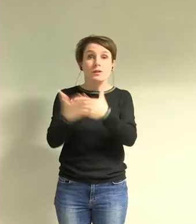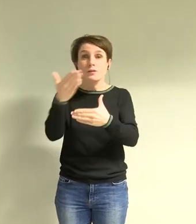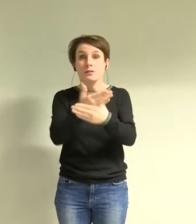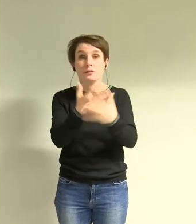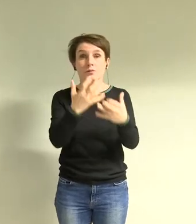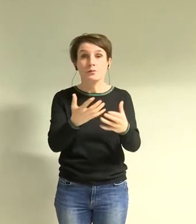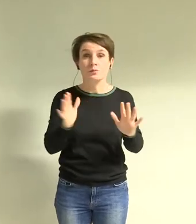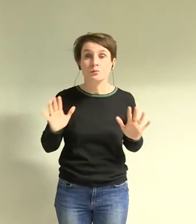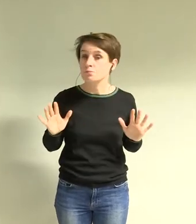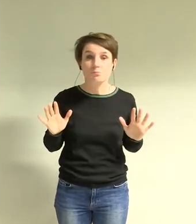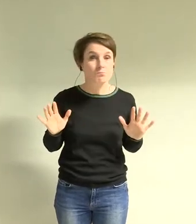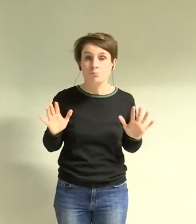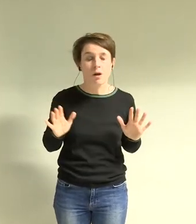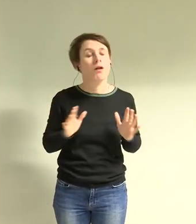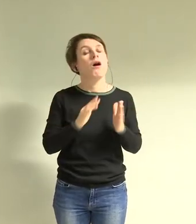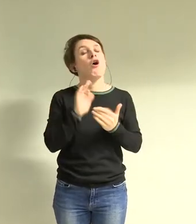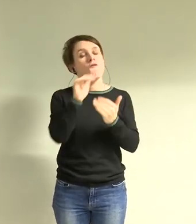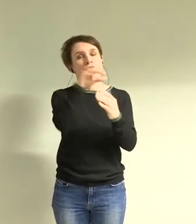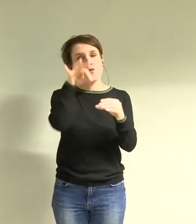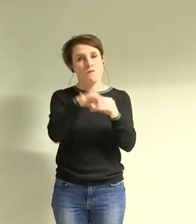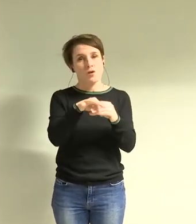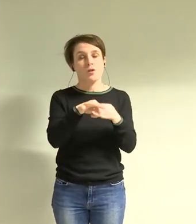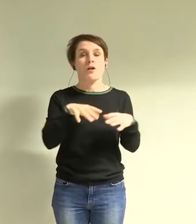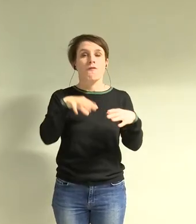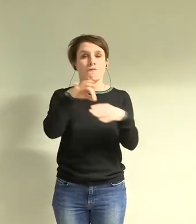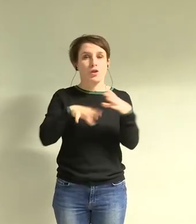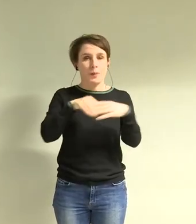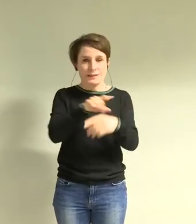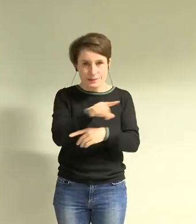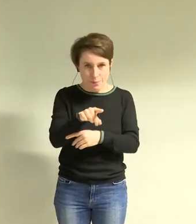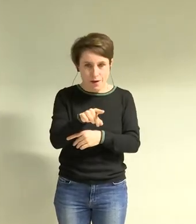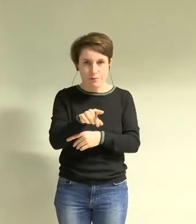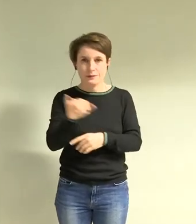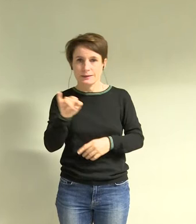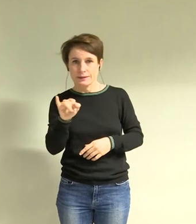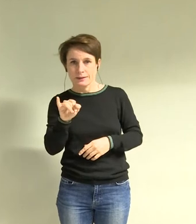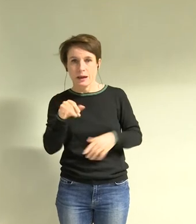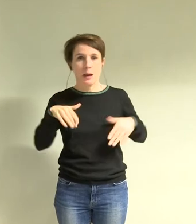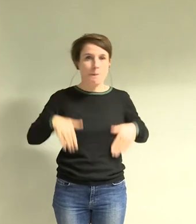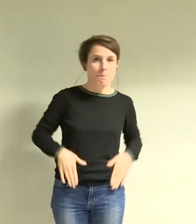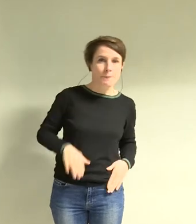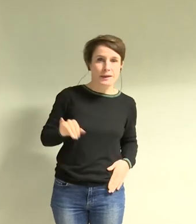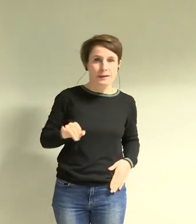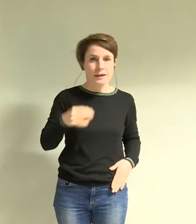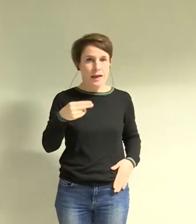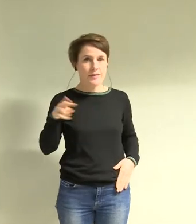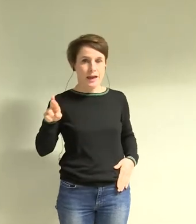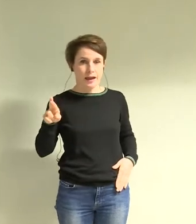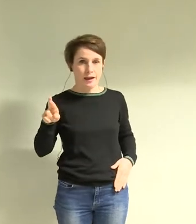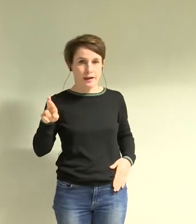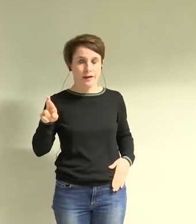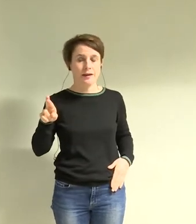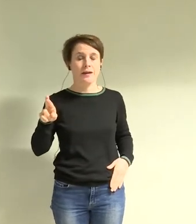non mais donc se veut aux voix qui ne prend pas part au vote qui s'abstient nerfs qui